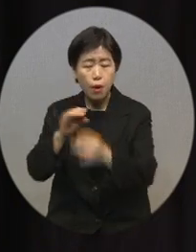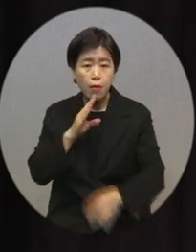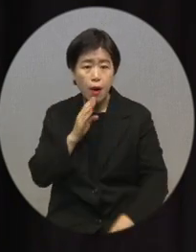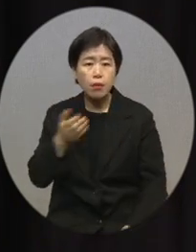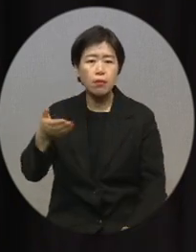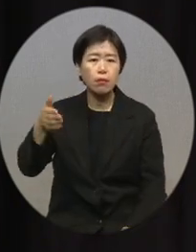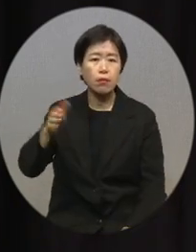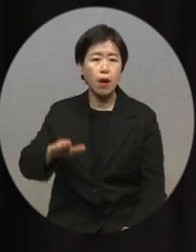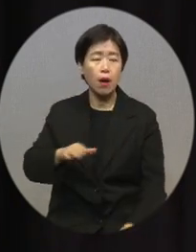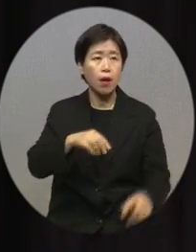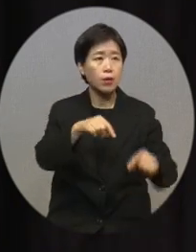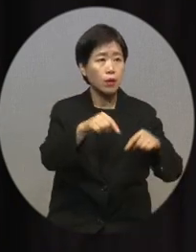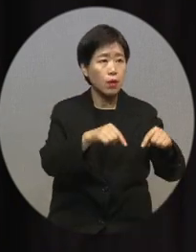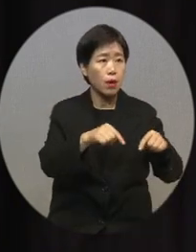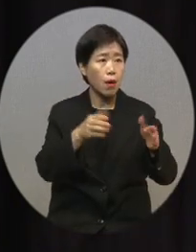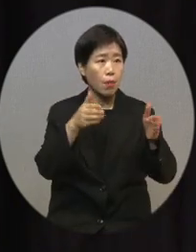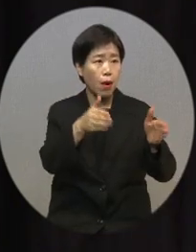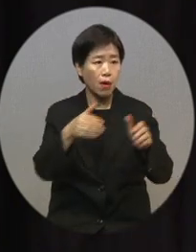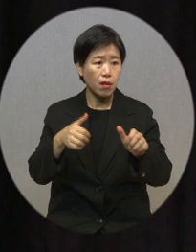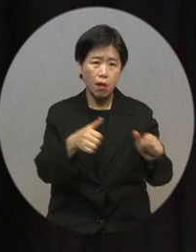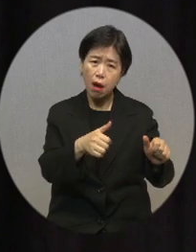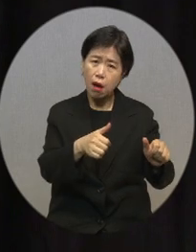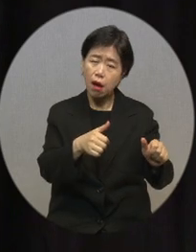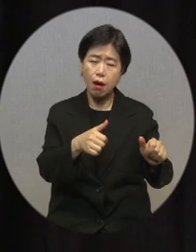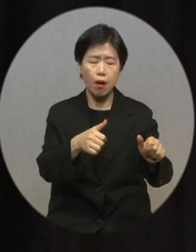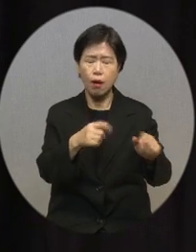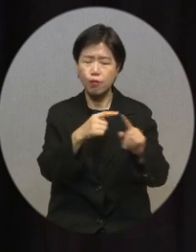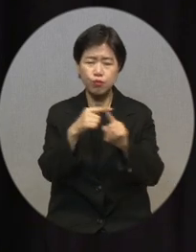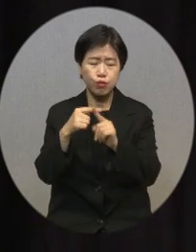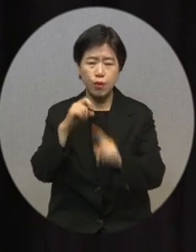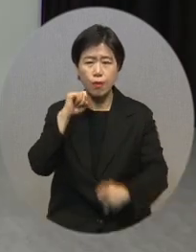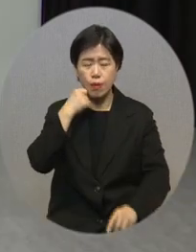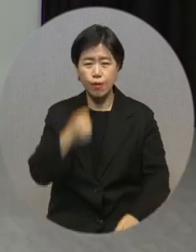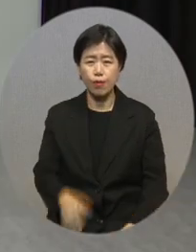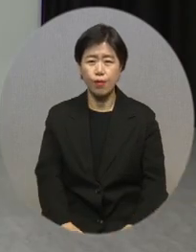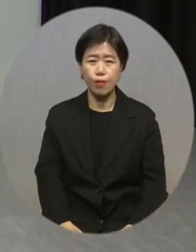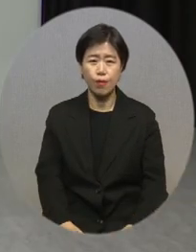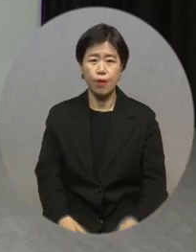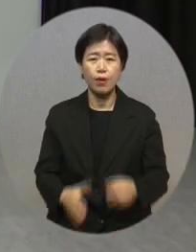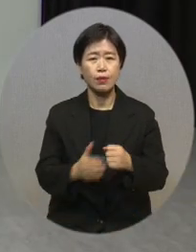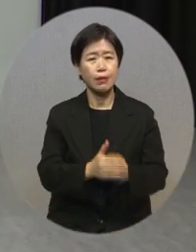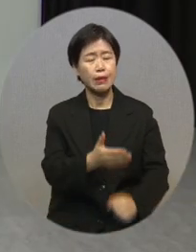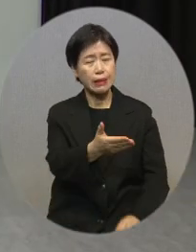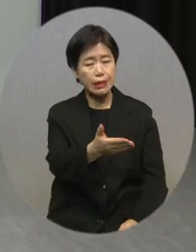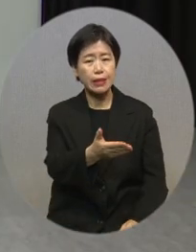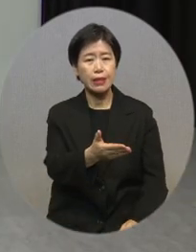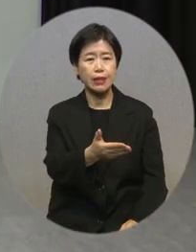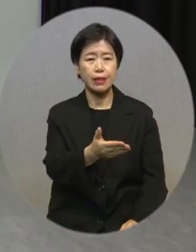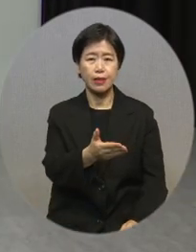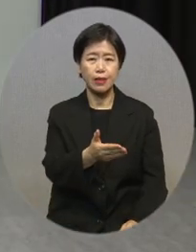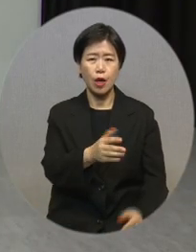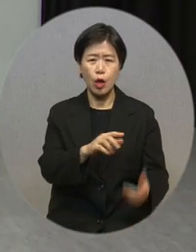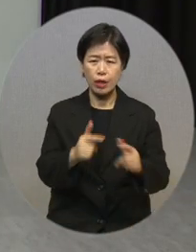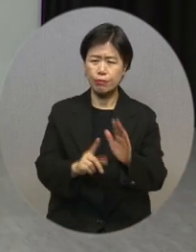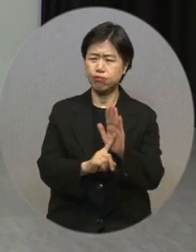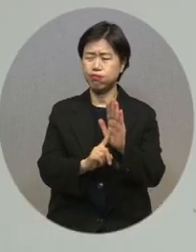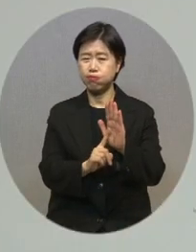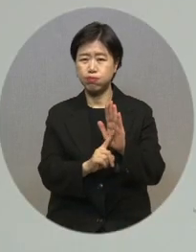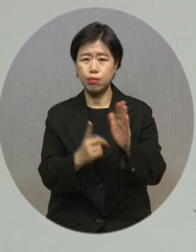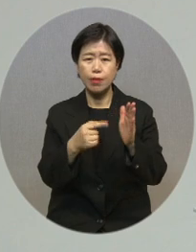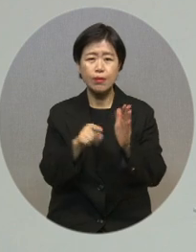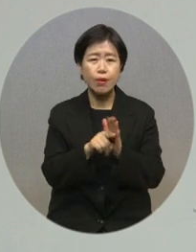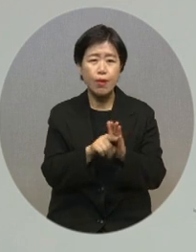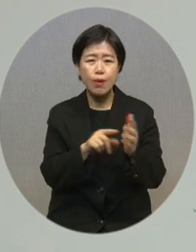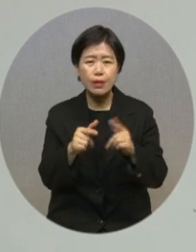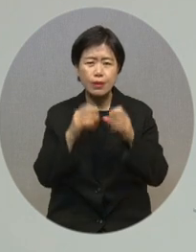정책 방향에 네. 동조하고 따라간다는 네, 네, 게. 네. 그게 힘드시겠습니다. 고용노동부에 네. 하시는 일이. 그래서 그 사업주들을 네. 위해서 적극적으로 그런